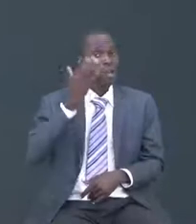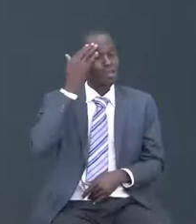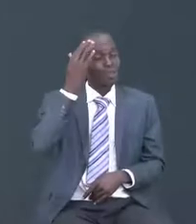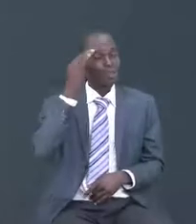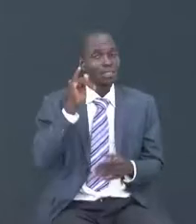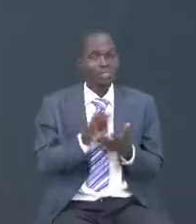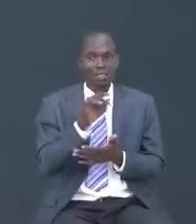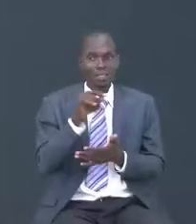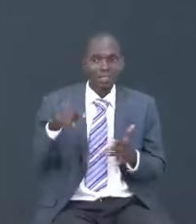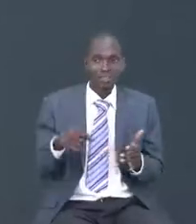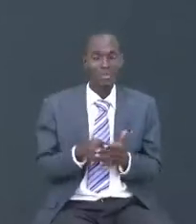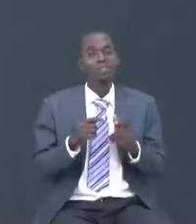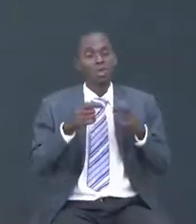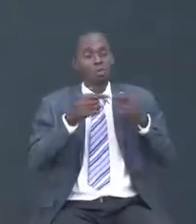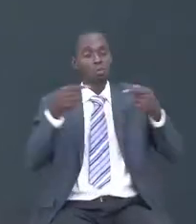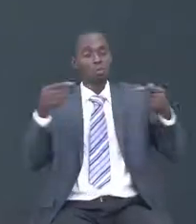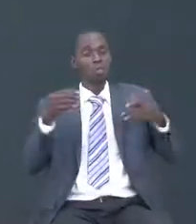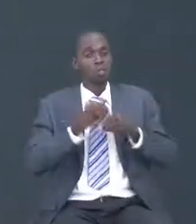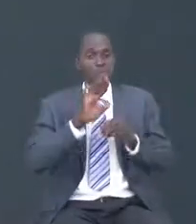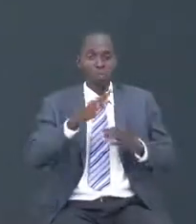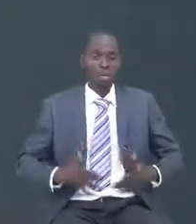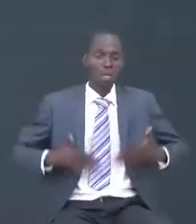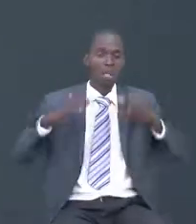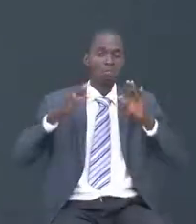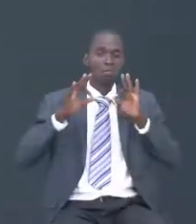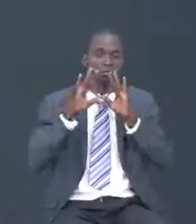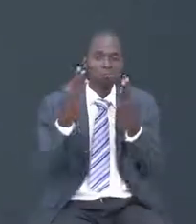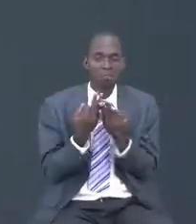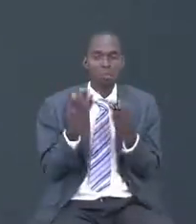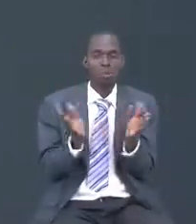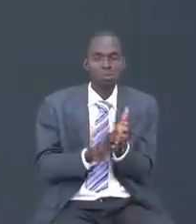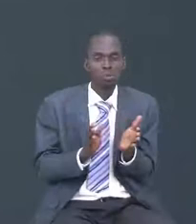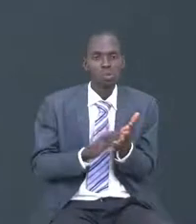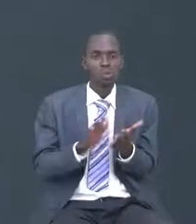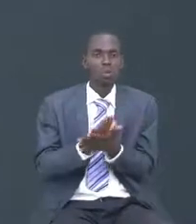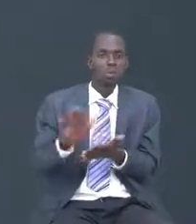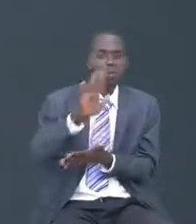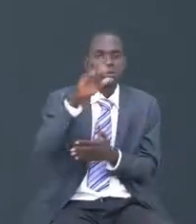cette opposition de ta vie, dans ta famille, dans ton établissement, dans ton collège, dans ton